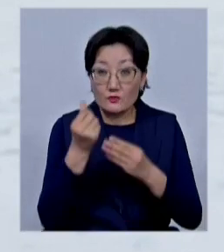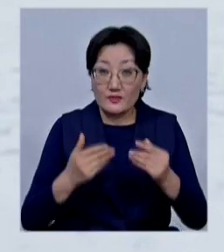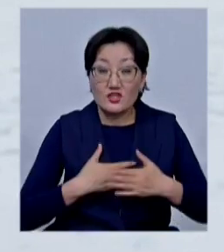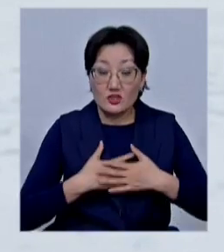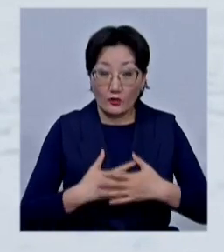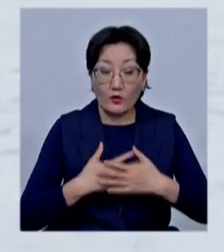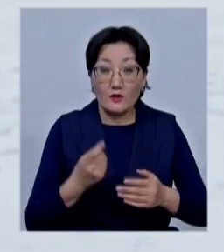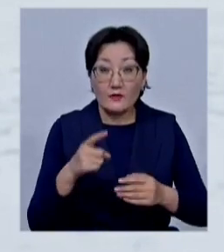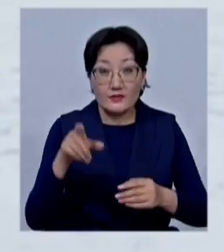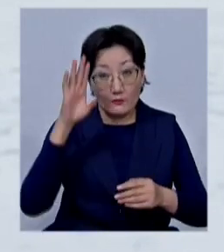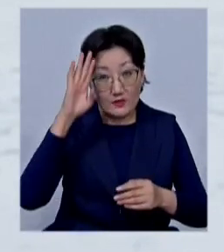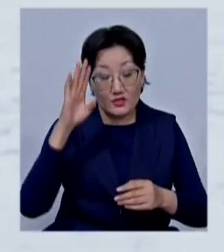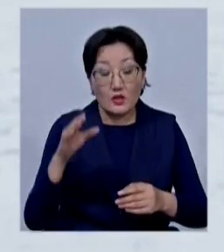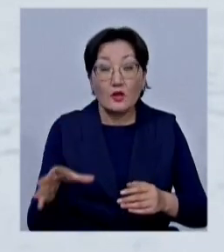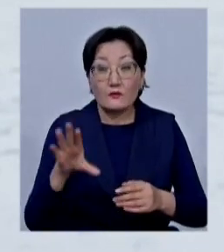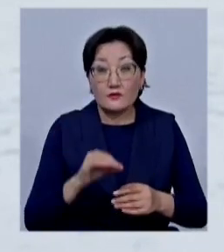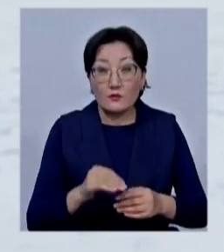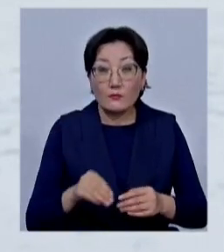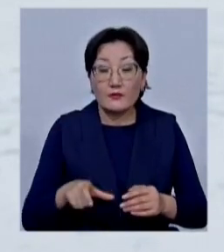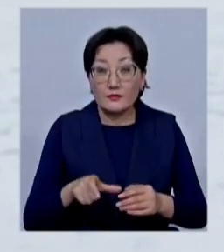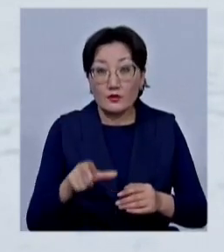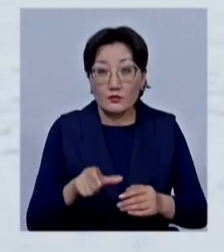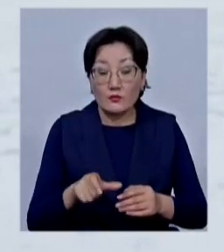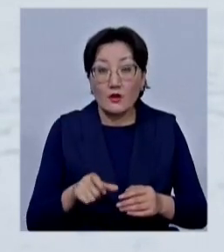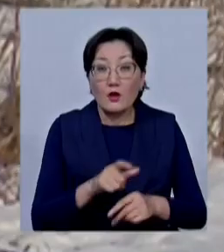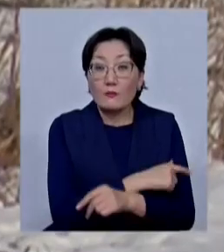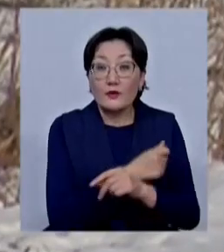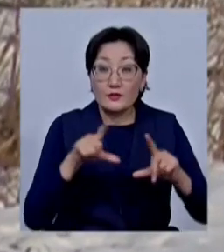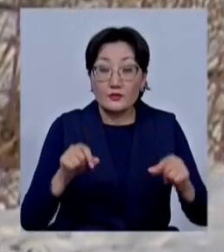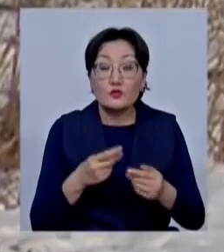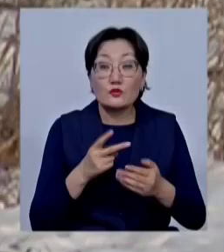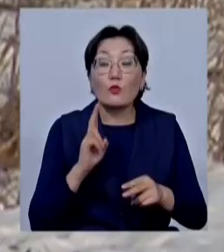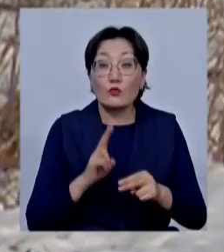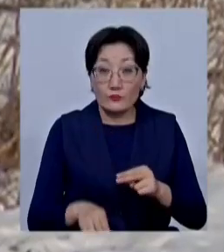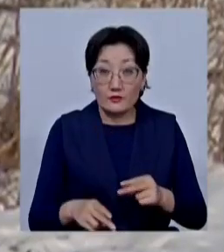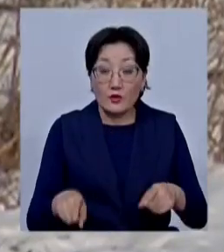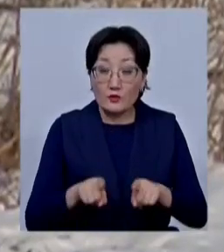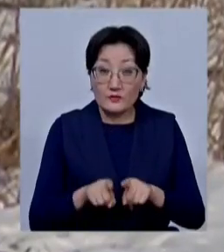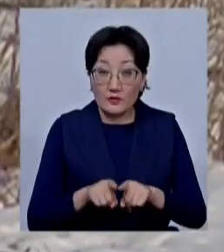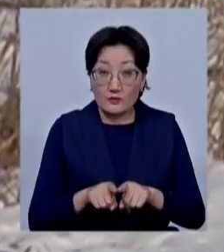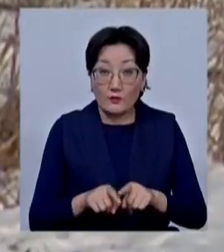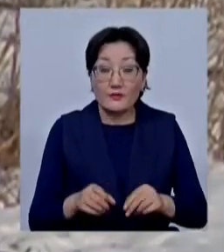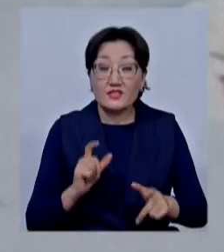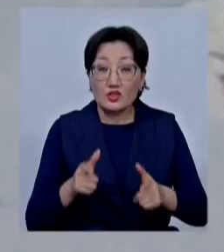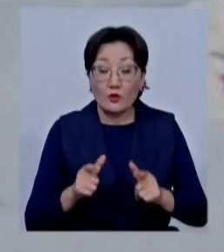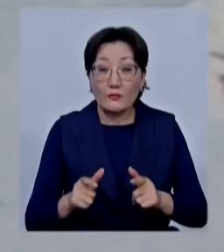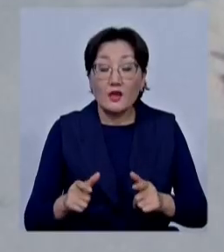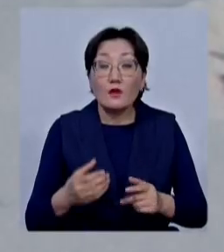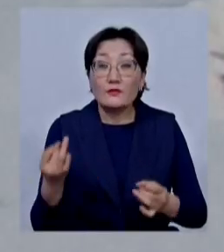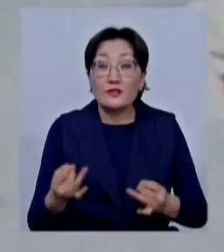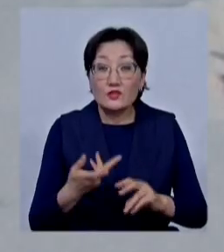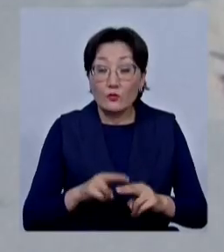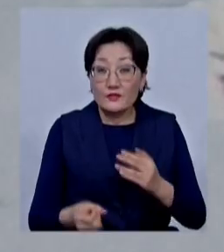но один из школьников все-таки по дороге в больницу скончался. Для детей ледяной водоем – это настоящий аттракцион, на